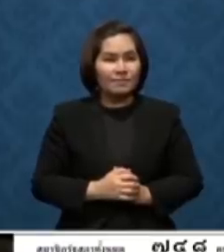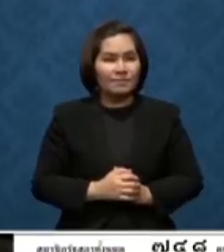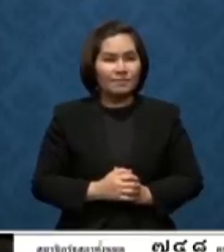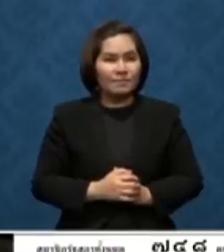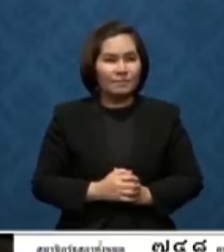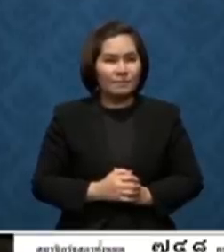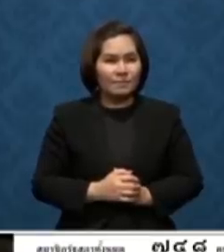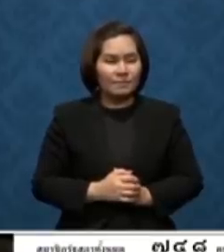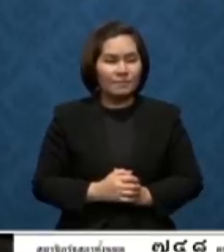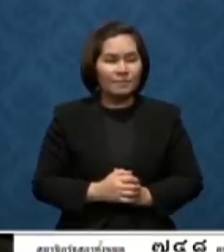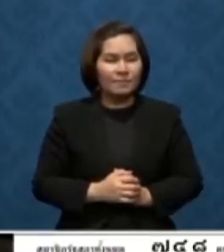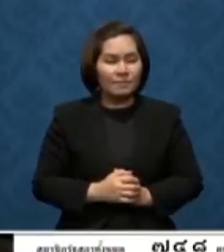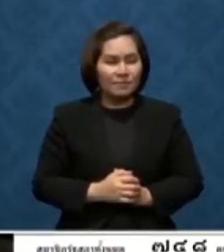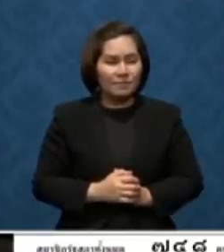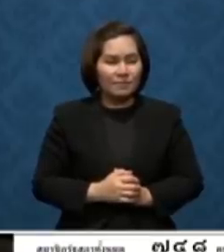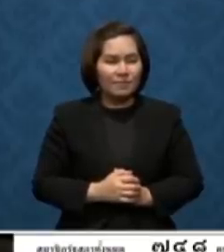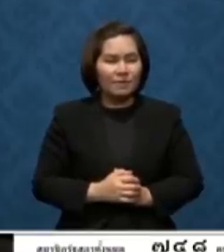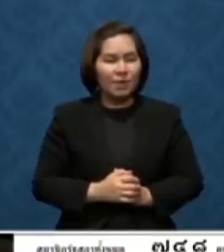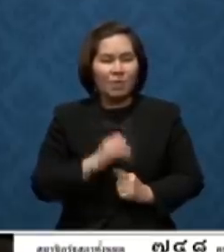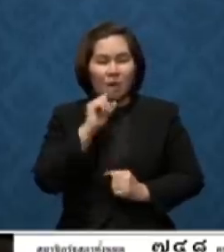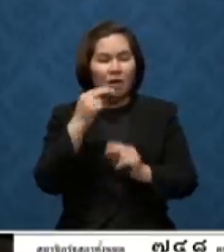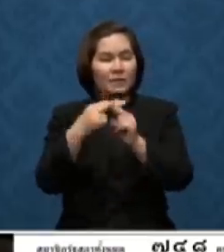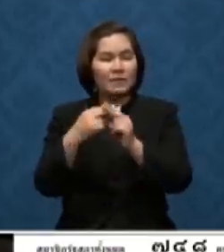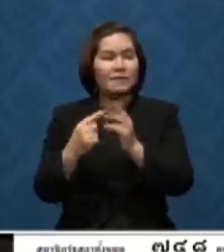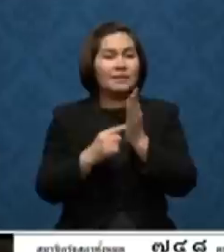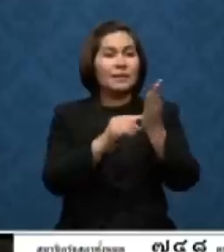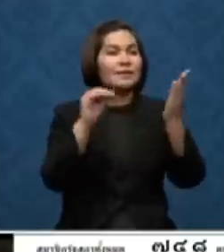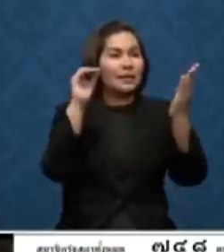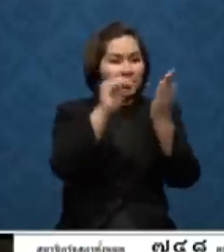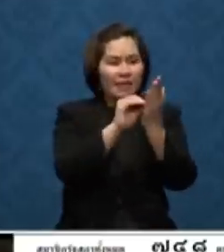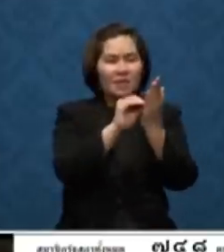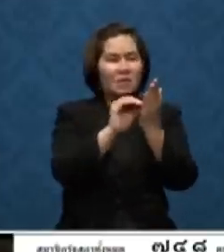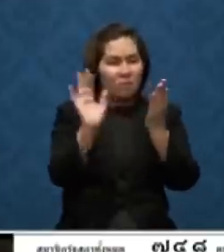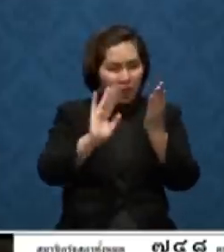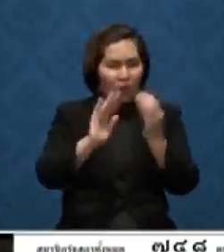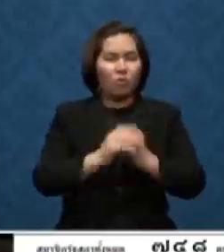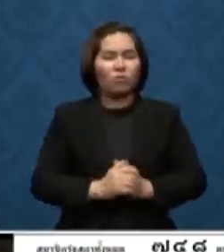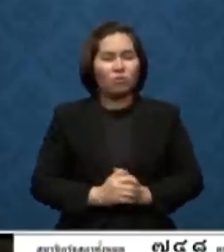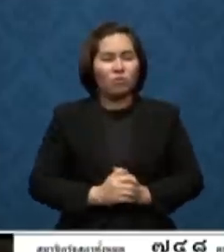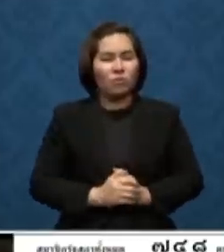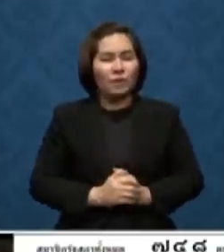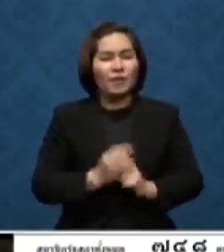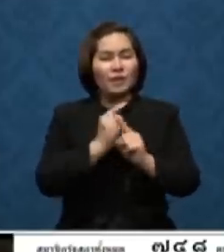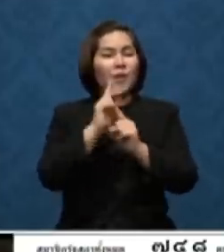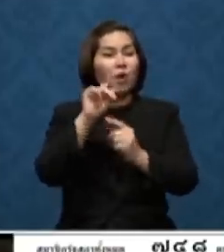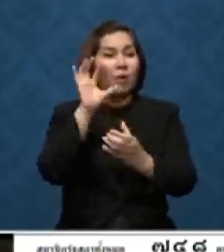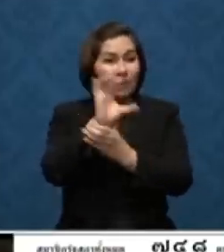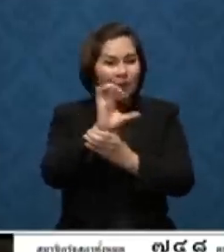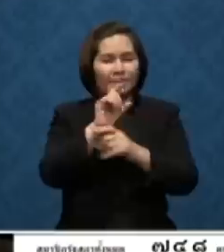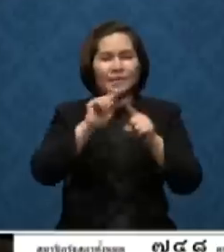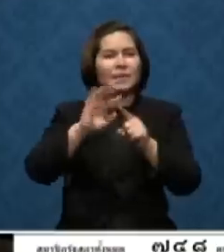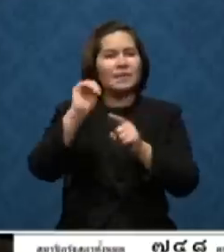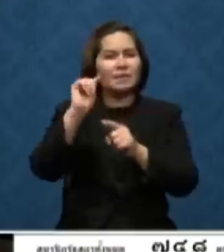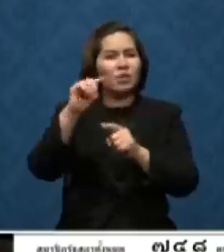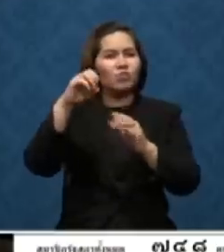ต้องใช้เป็นญัตติในการเสนอชื่อให้ความเห็นชอบเพราะฉะนั้นญัตติตามอ่าข้อบังคับที่ 41จึงไม่ตก